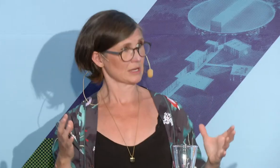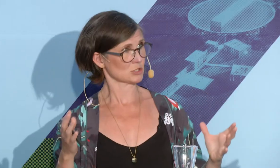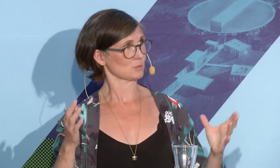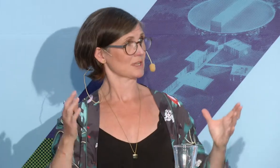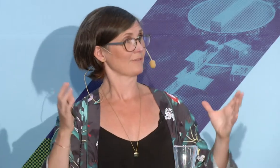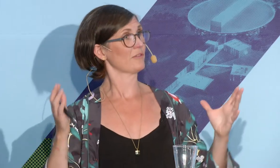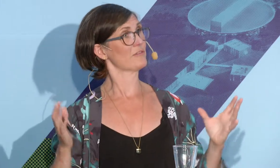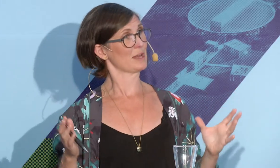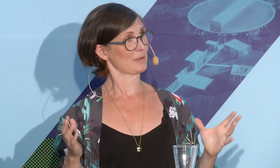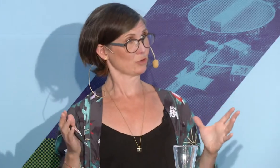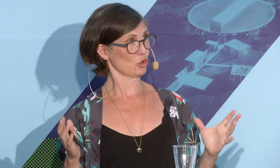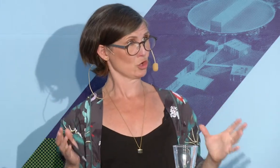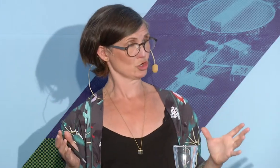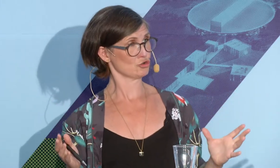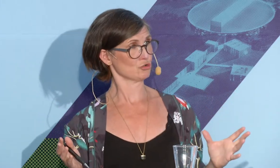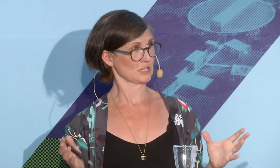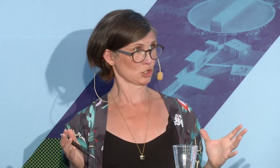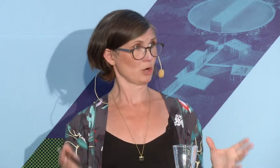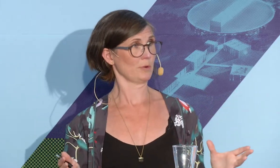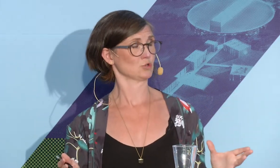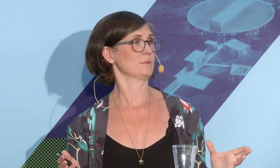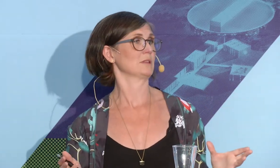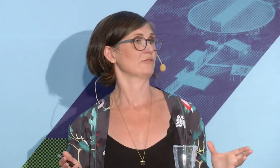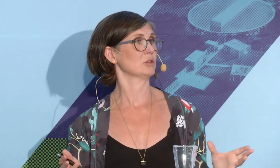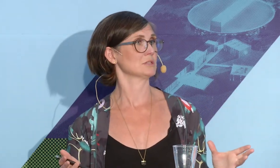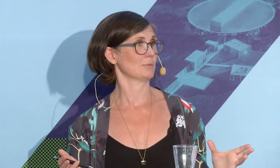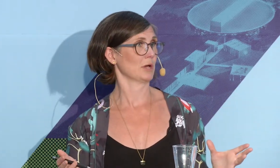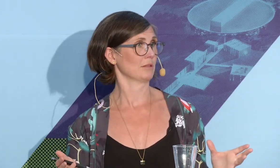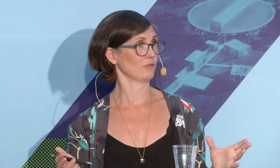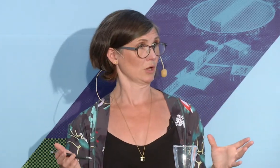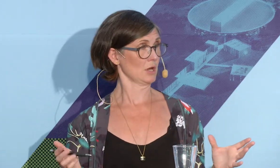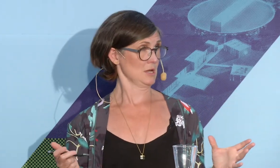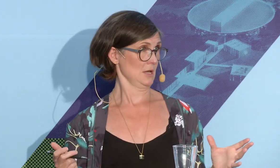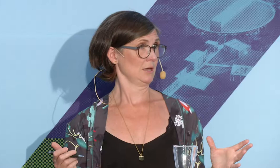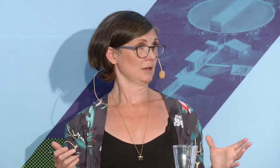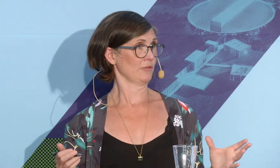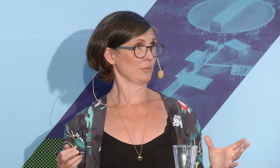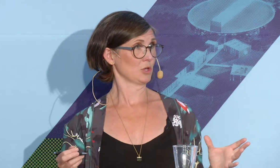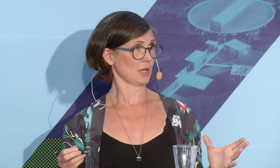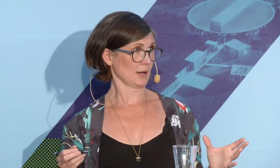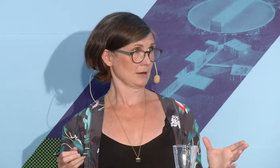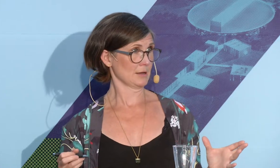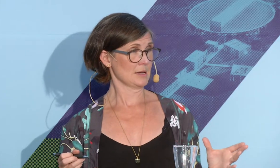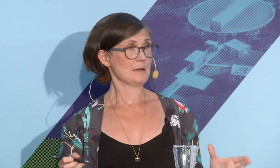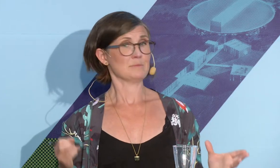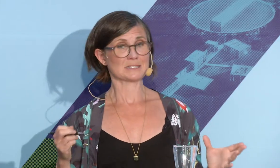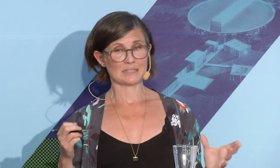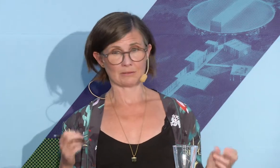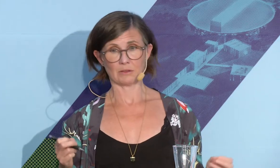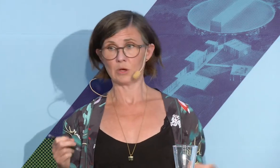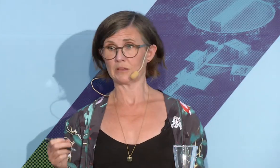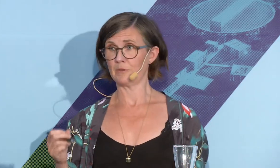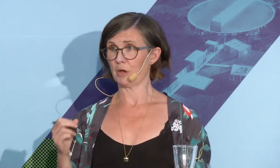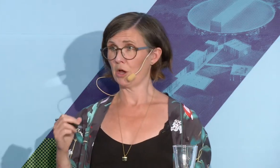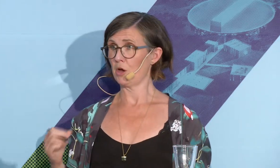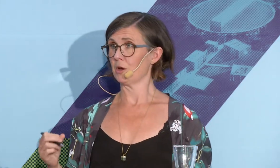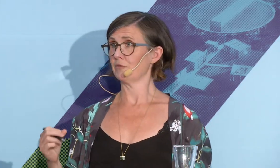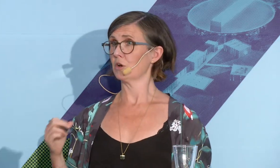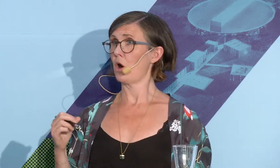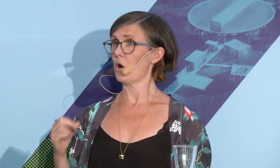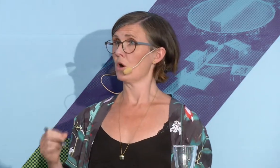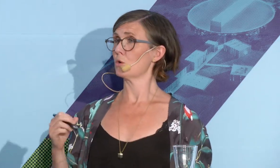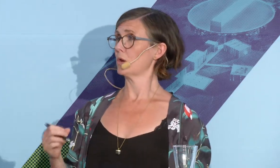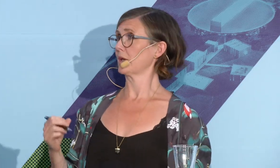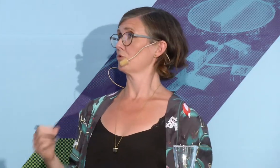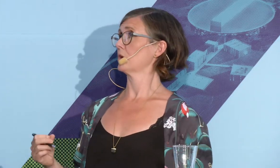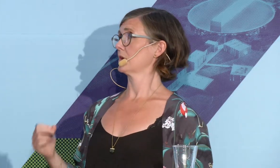att hitta en överenskommelse kring vad vi vill med vårt hörn, och det skapar också bättre förutsägbarhet för byggherrarna. Men sen tror jag att vi